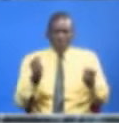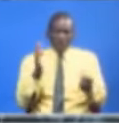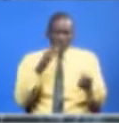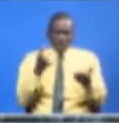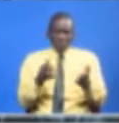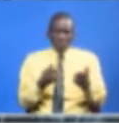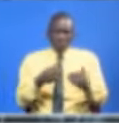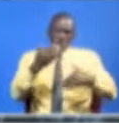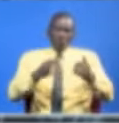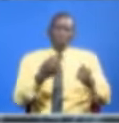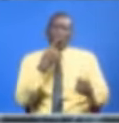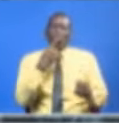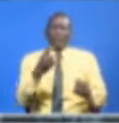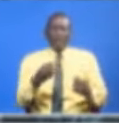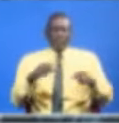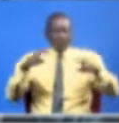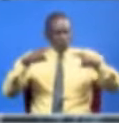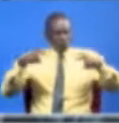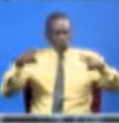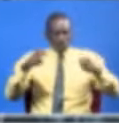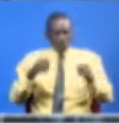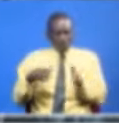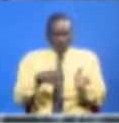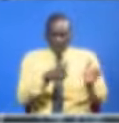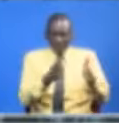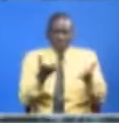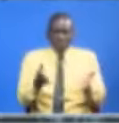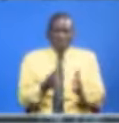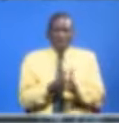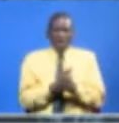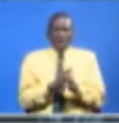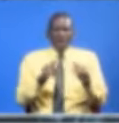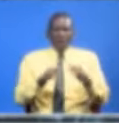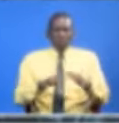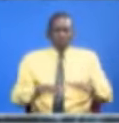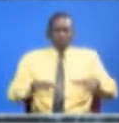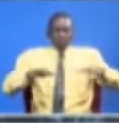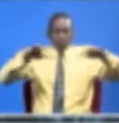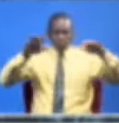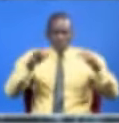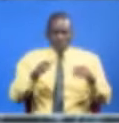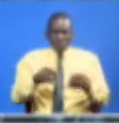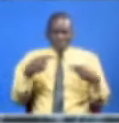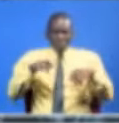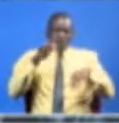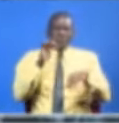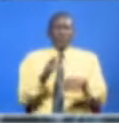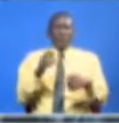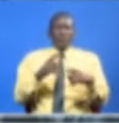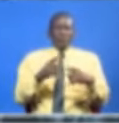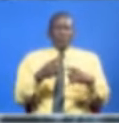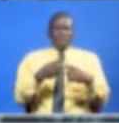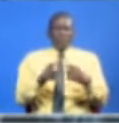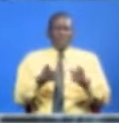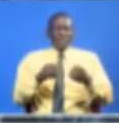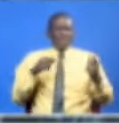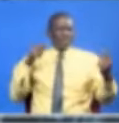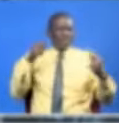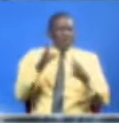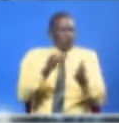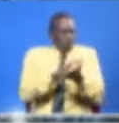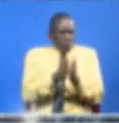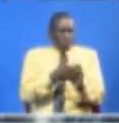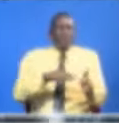100. Ukiangalia mto ulivo na urefu wa mto, wameathirika, lakini hatujapata kufikia sasa maafa,